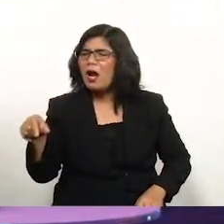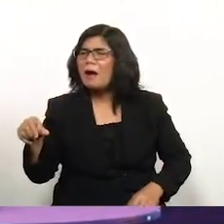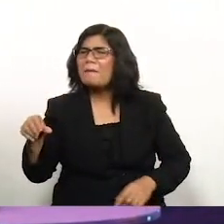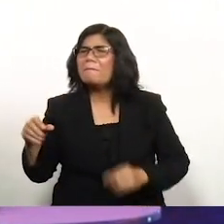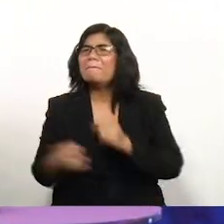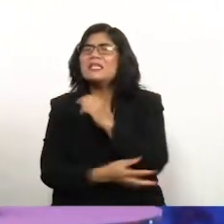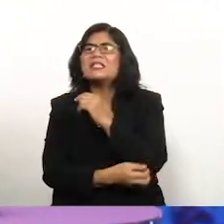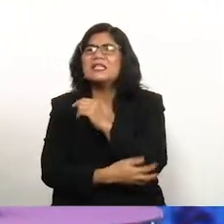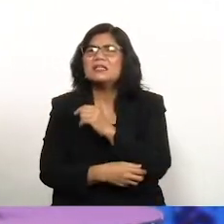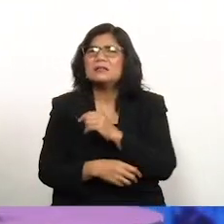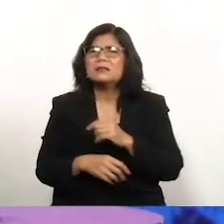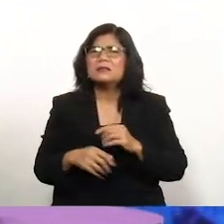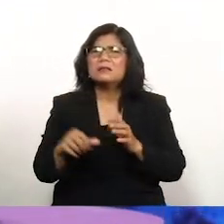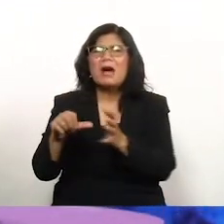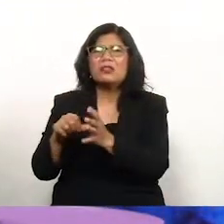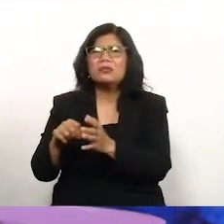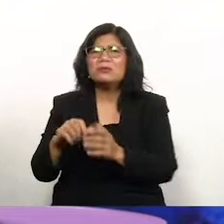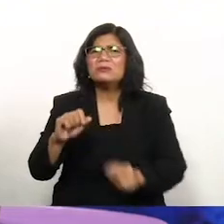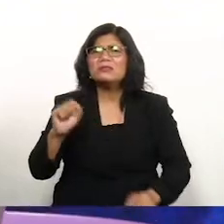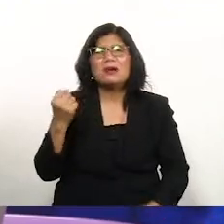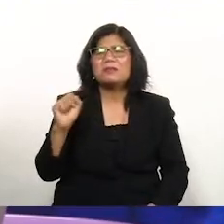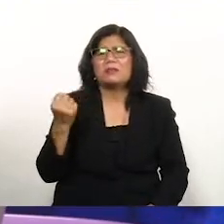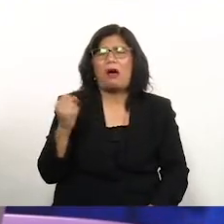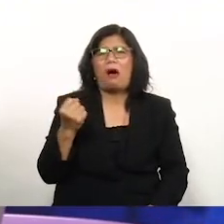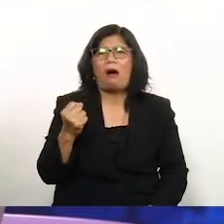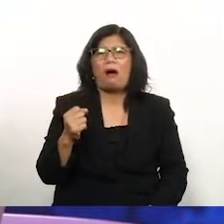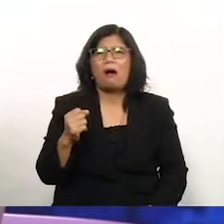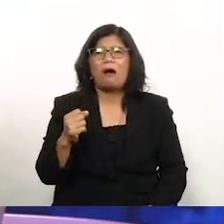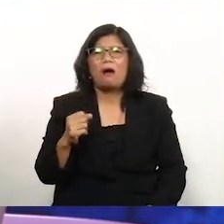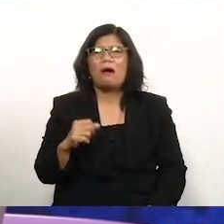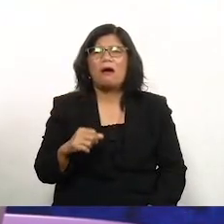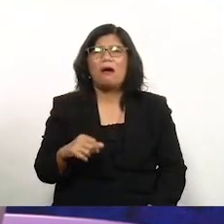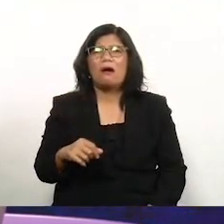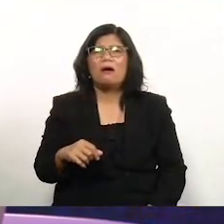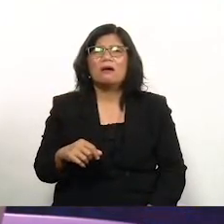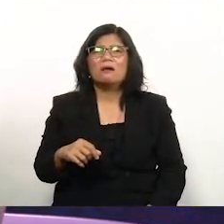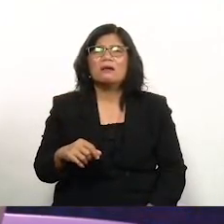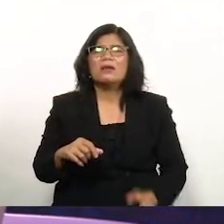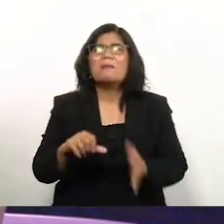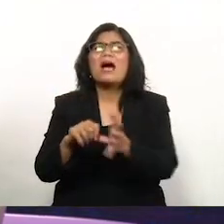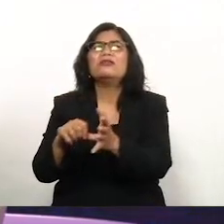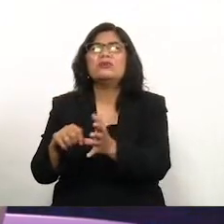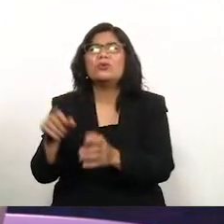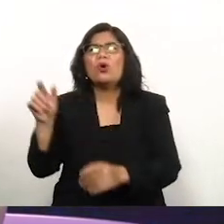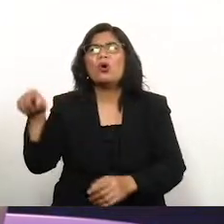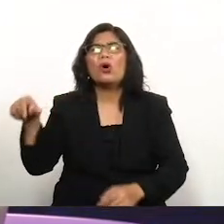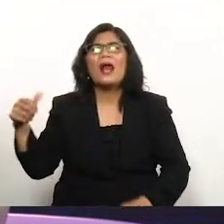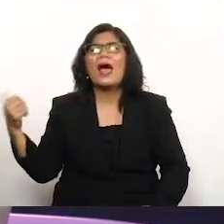silahkan hai hai Hai terus kemudian yang bantu yang lain